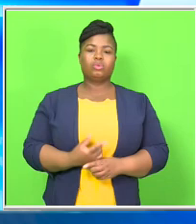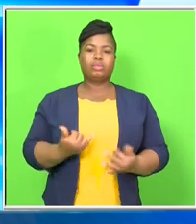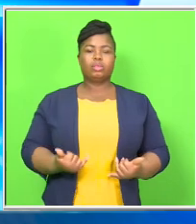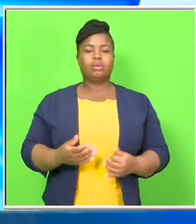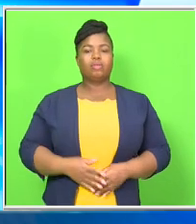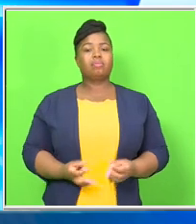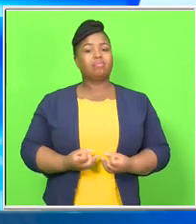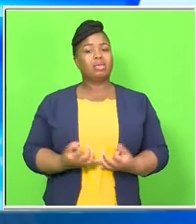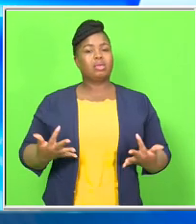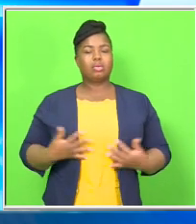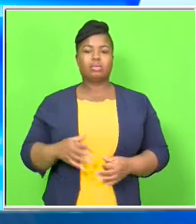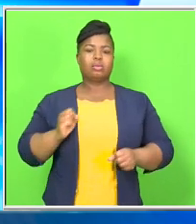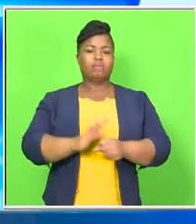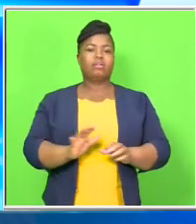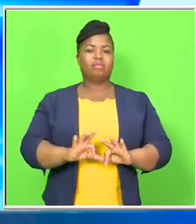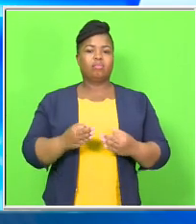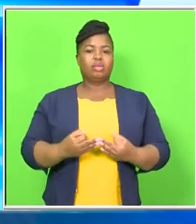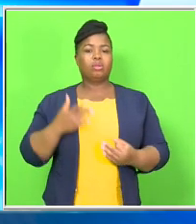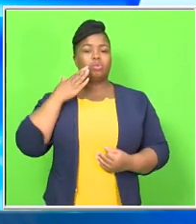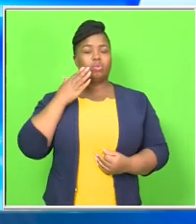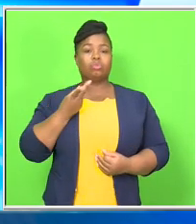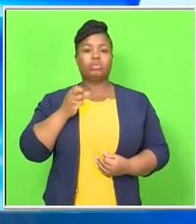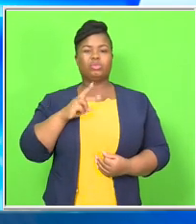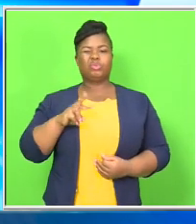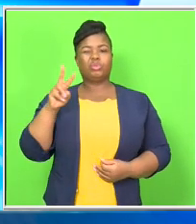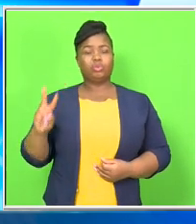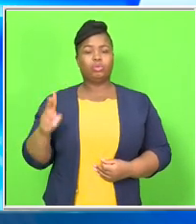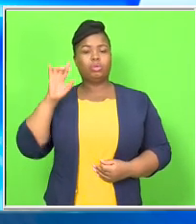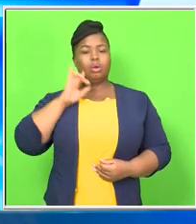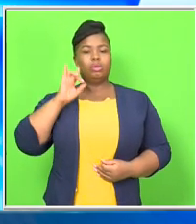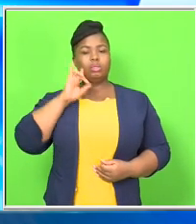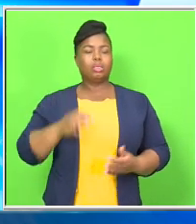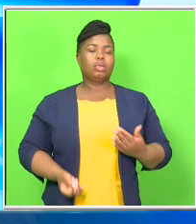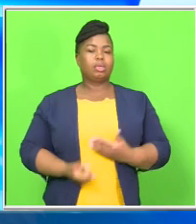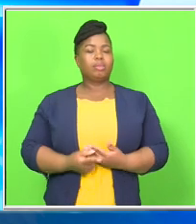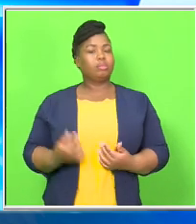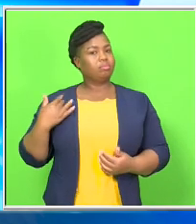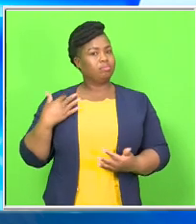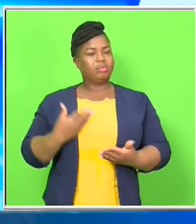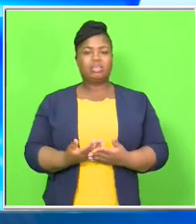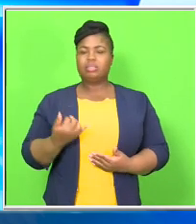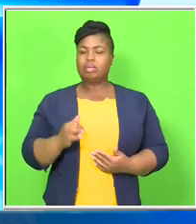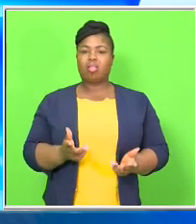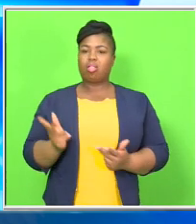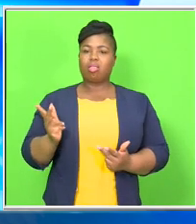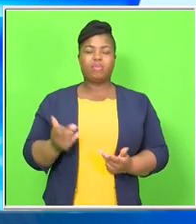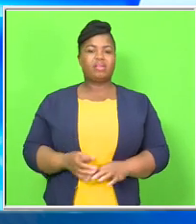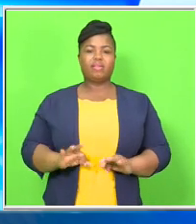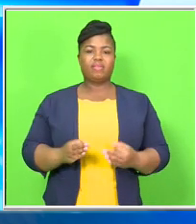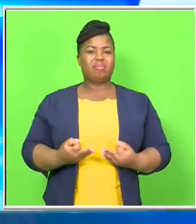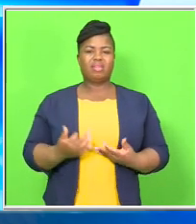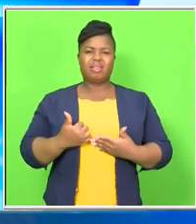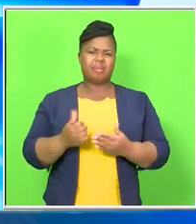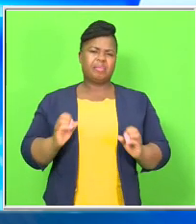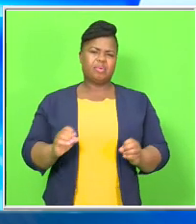ya mdeni ya katamezega kuzikukula zangu 2022 Kule li hostela na manje isangu ndinga stibini Umakasela